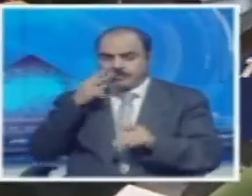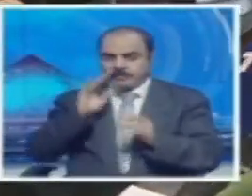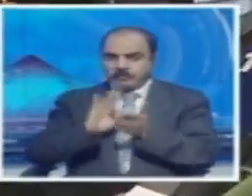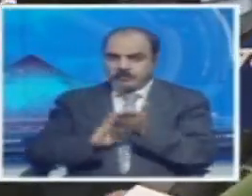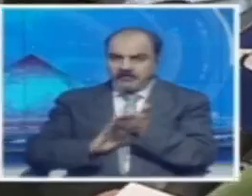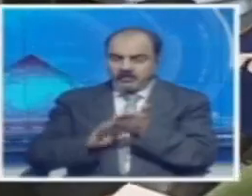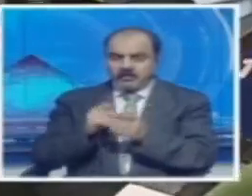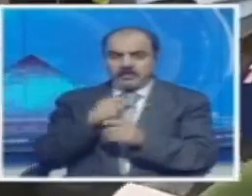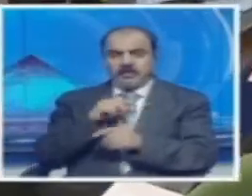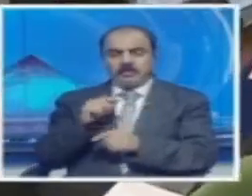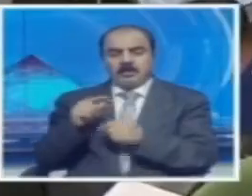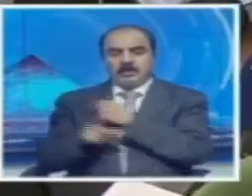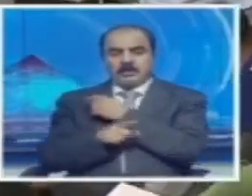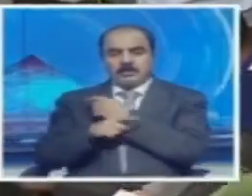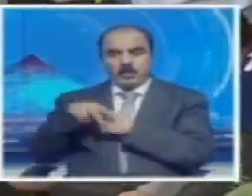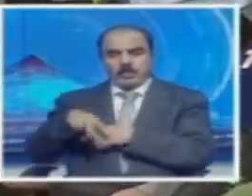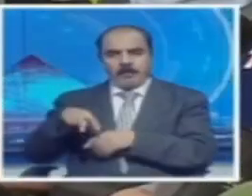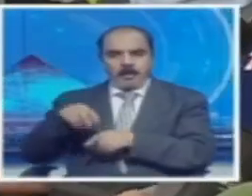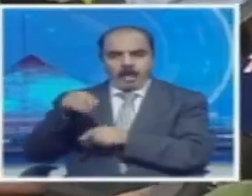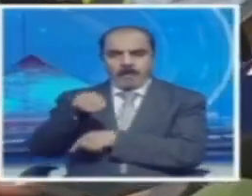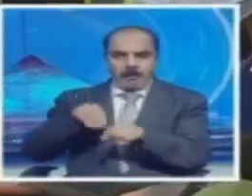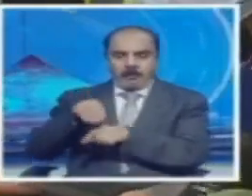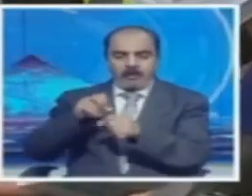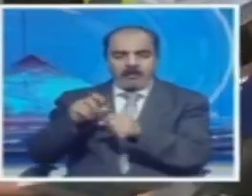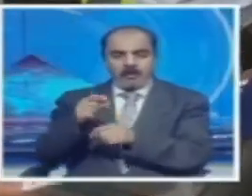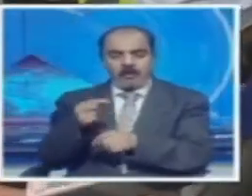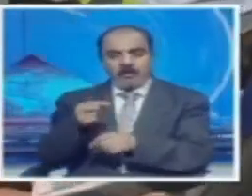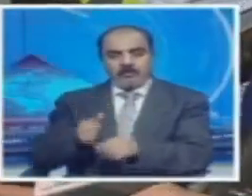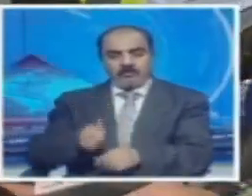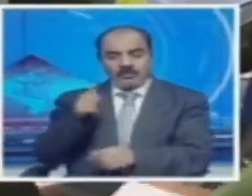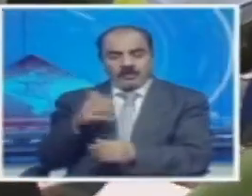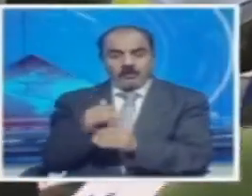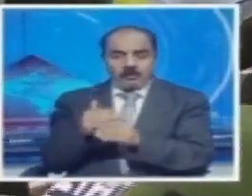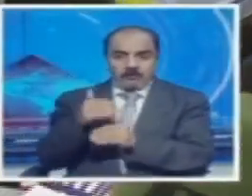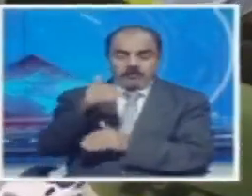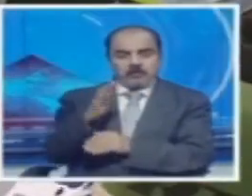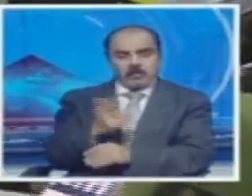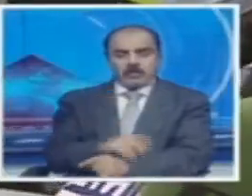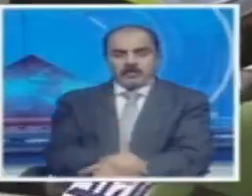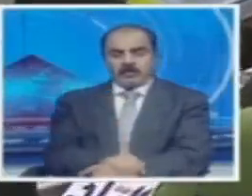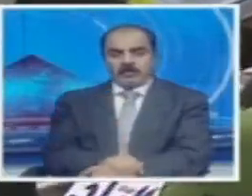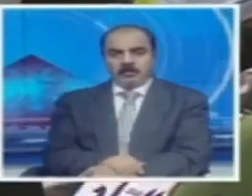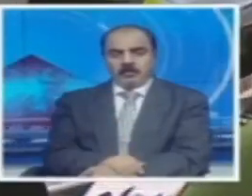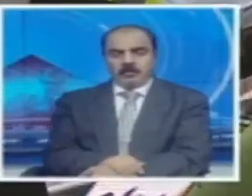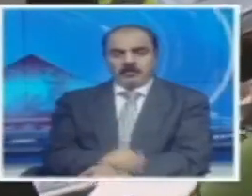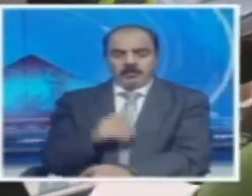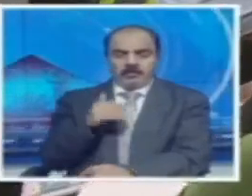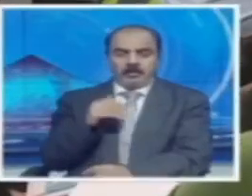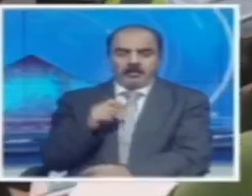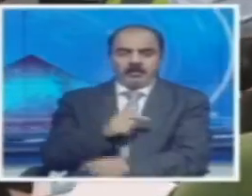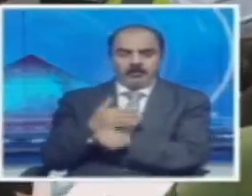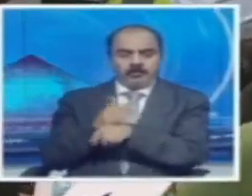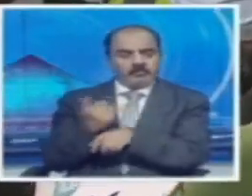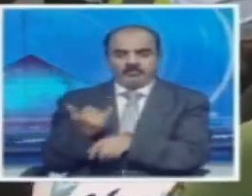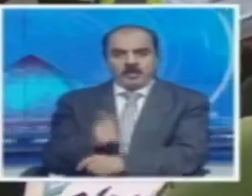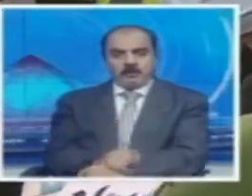بتجرب تقريبا في 8 أسابيع شهرين للمسافة اللي زي كده. لو مسافة أكبر من كده ممكن تاخد وقت أكبر من كده في تجارب